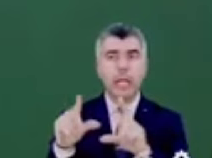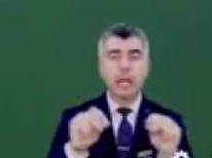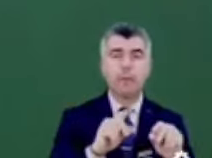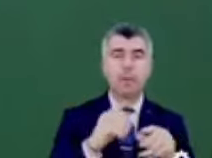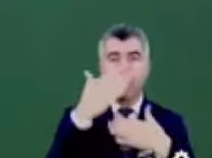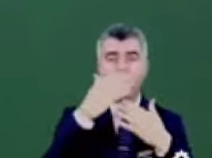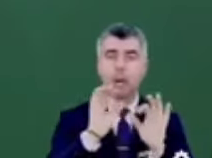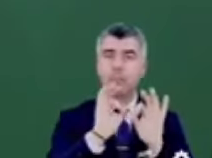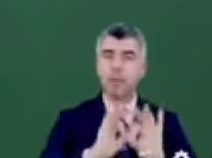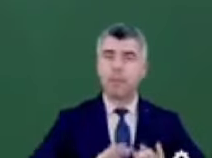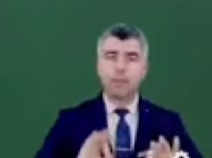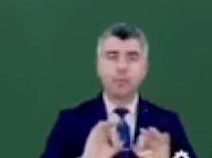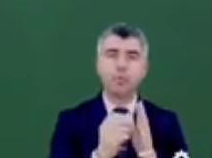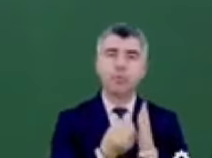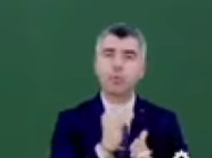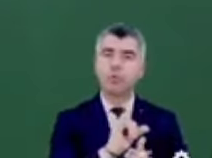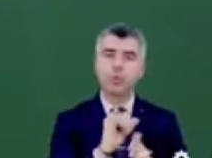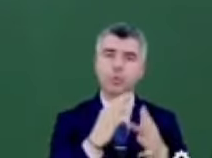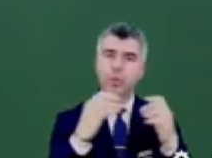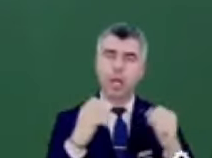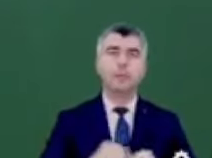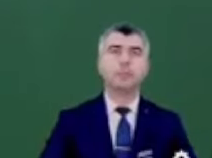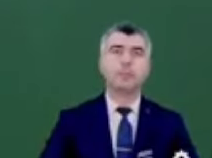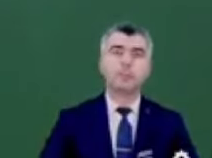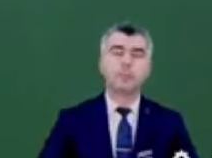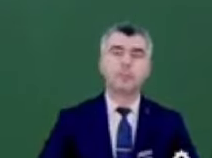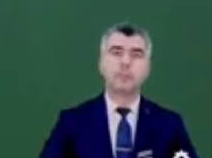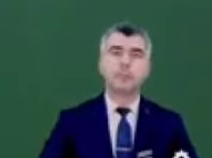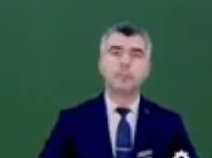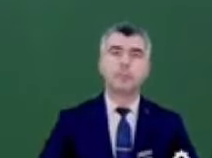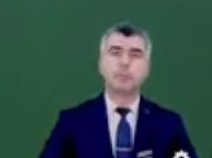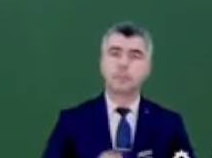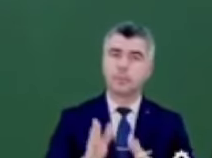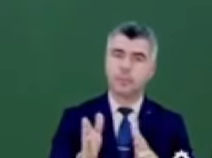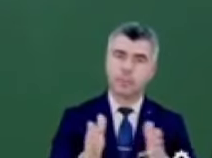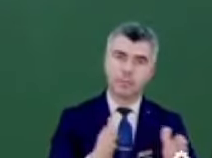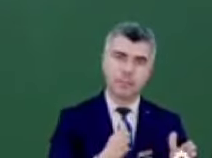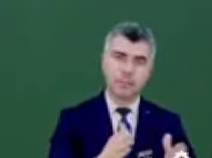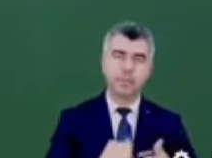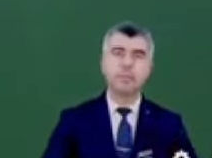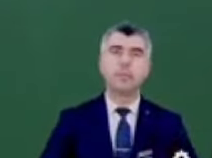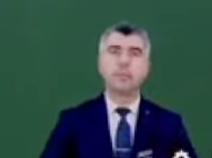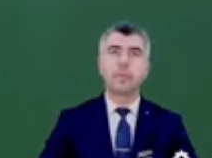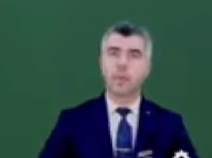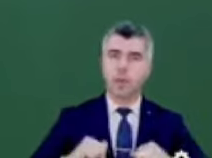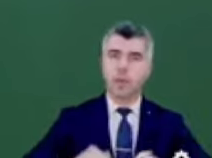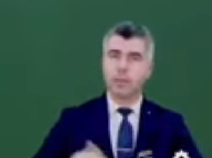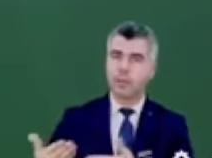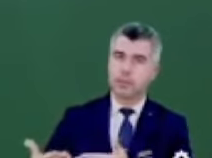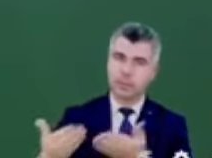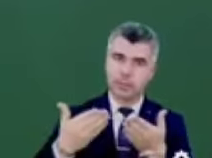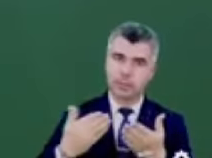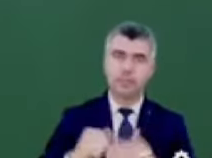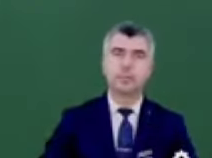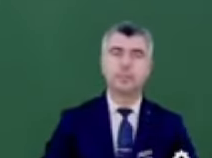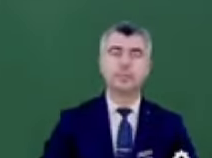نعرف المستجدات في هذا الملف وشكرا شكرا سيده الوزيره